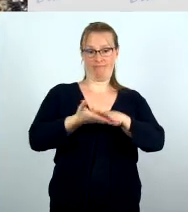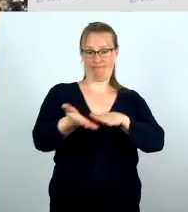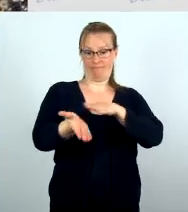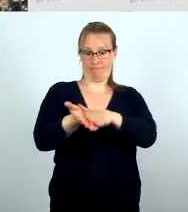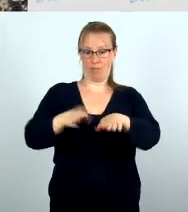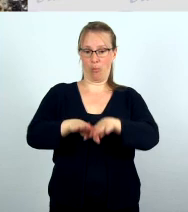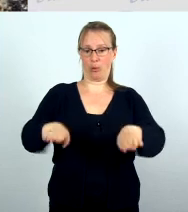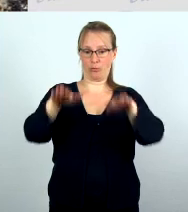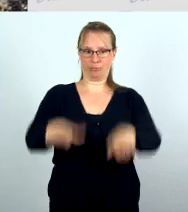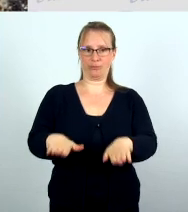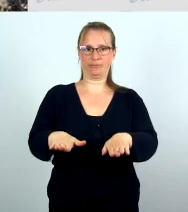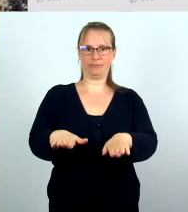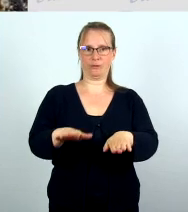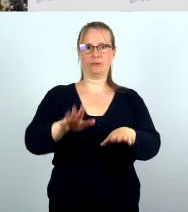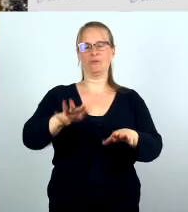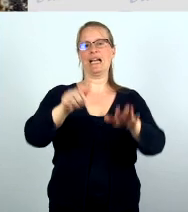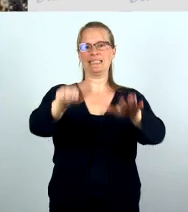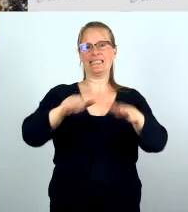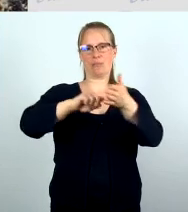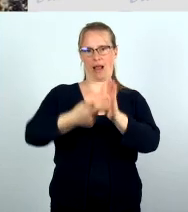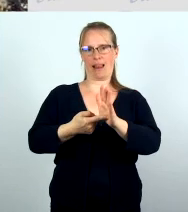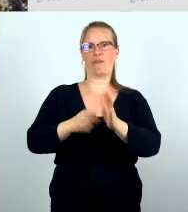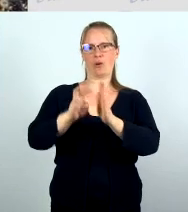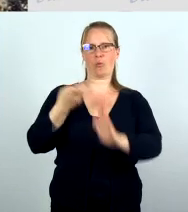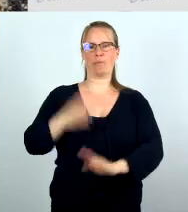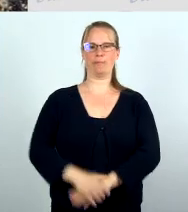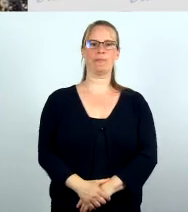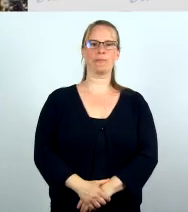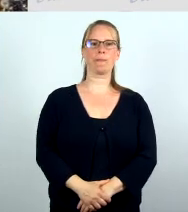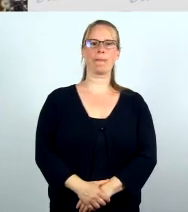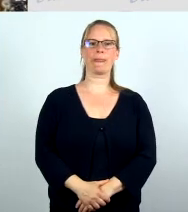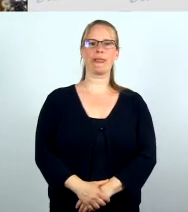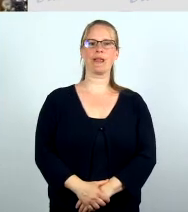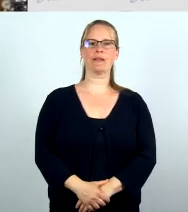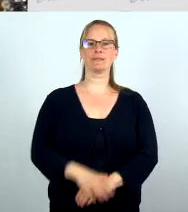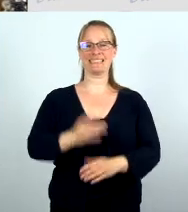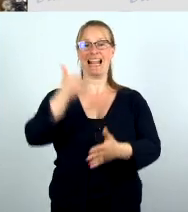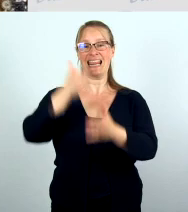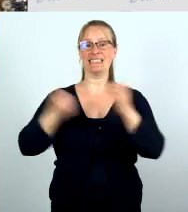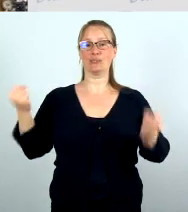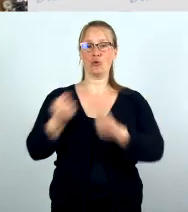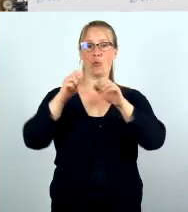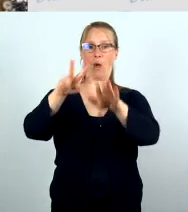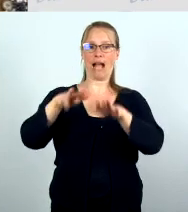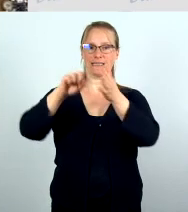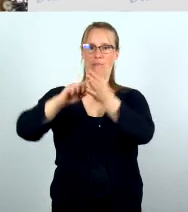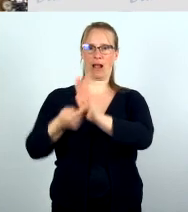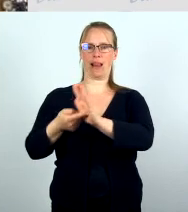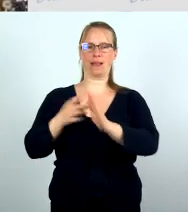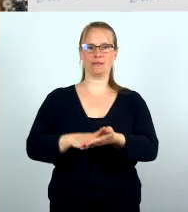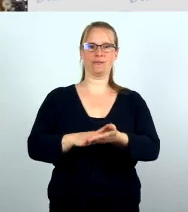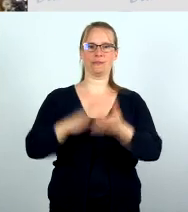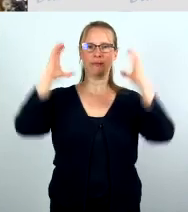Und dann haben wir es schon nach 16 wiederholen. Die letzte 18 Wiederholungen machen wir mit Sit-Ups.